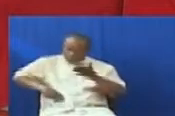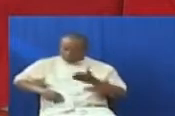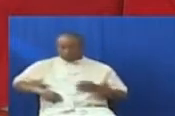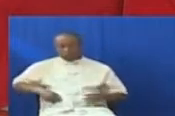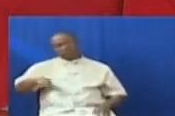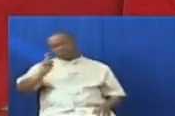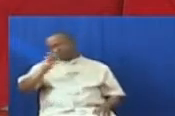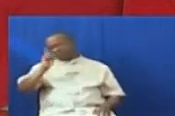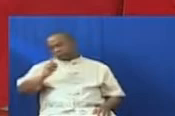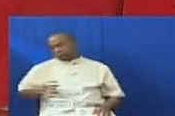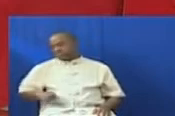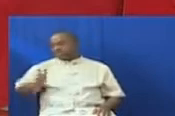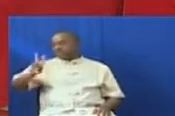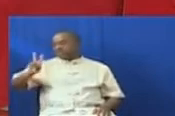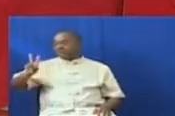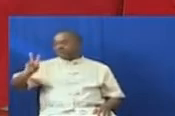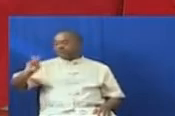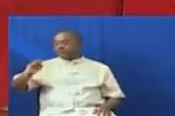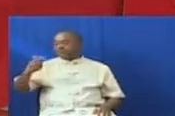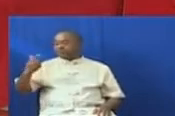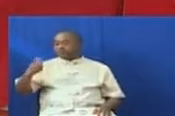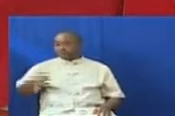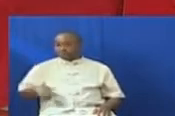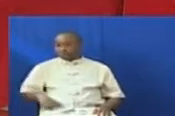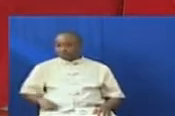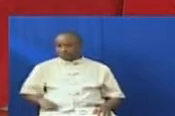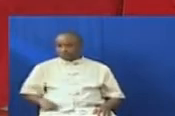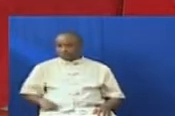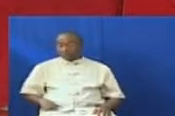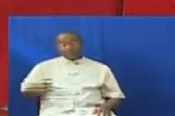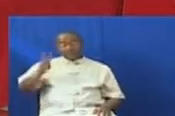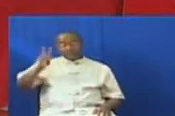Na VAT kwao ni kodi.